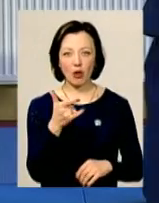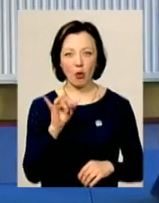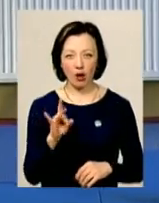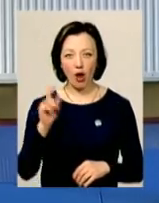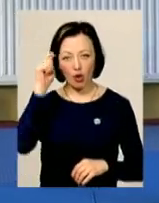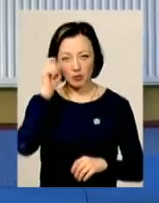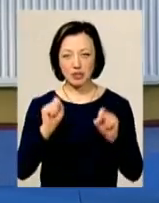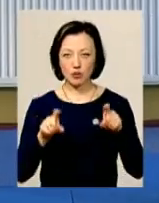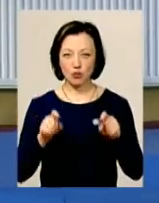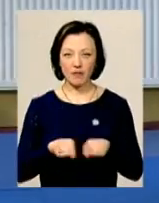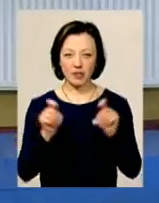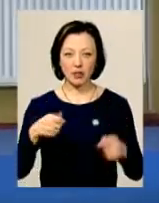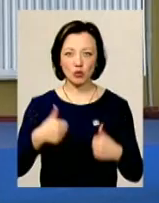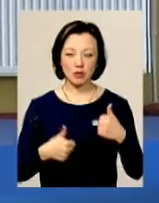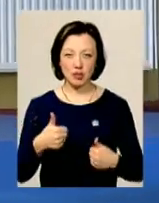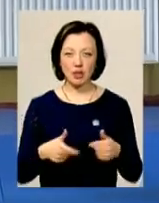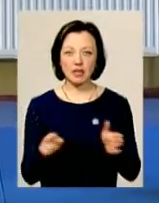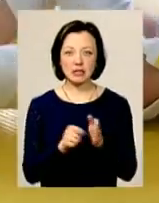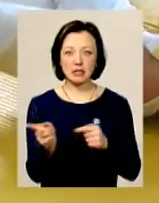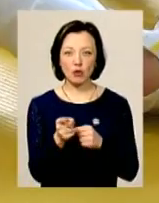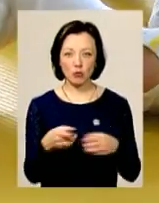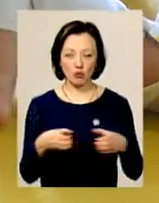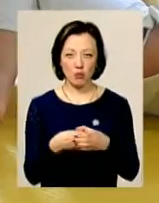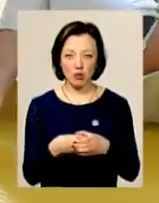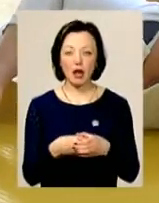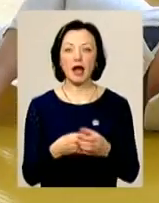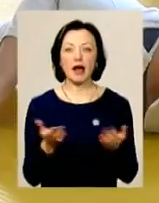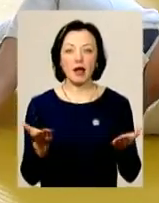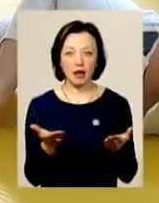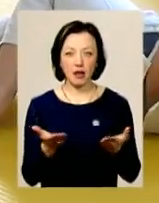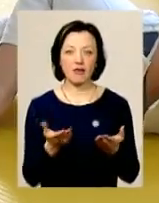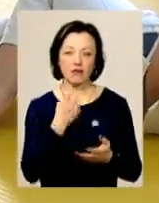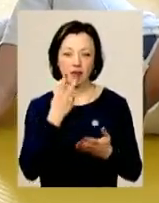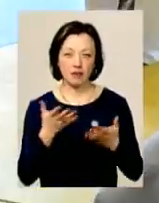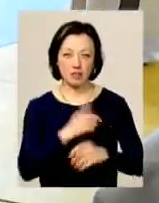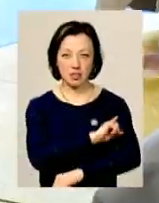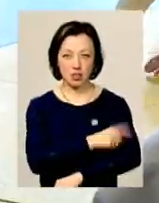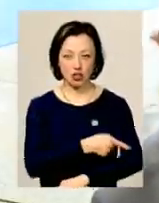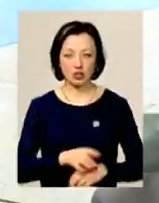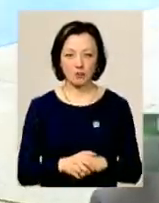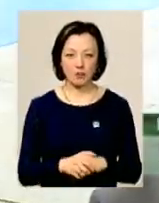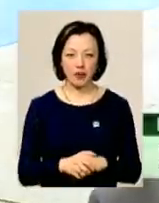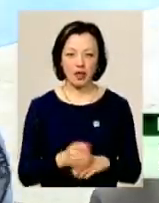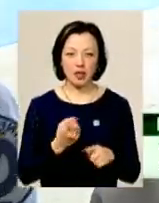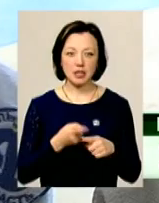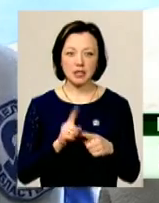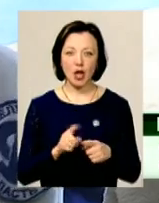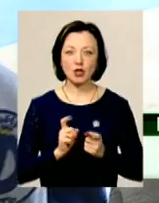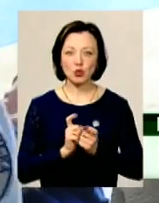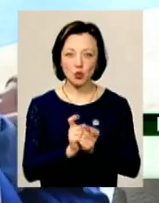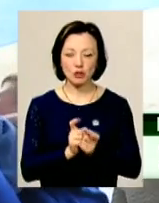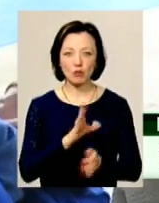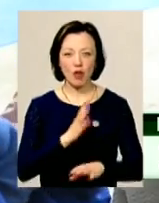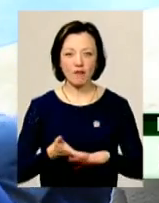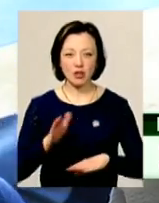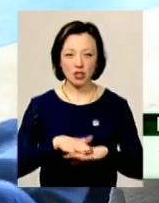Хлопець за золото відкриту турніру змагався з тернопільським суперником, який, каже спортсмен, виявився сильнішим. Ця суточка була важка, тому